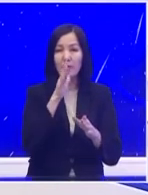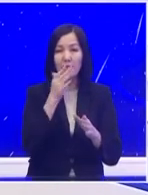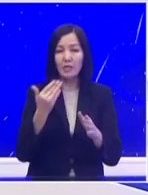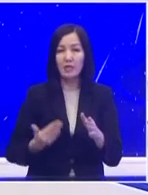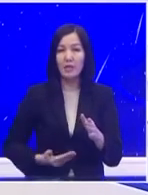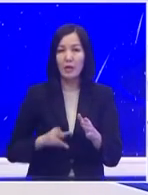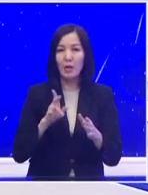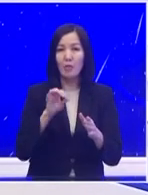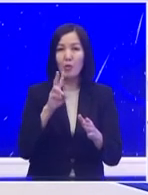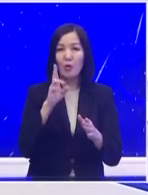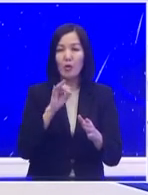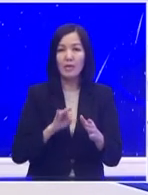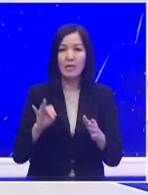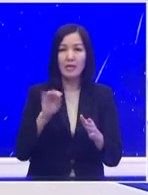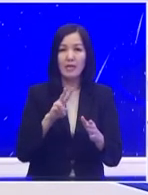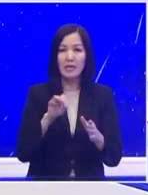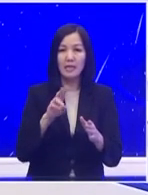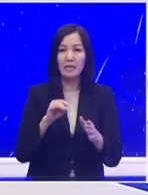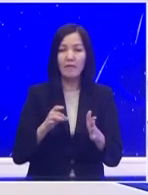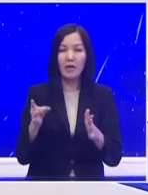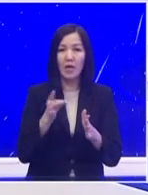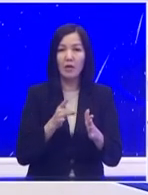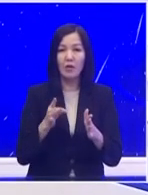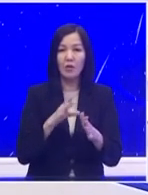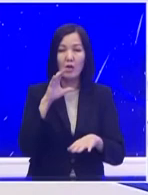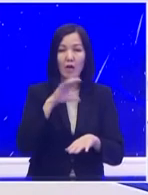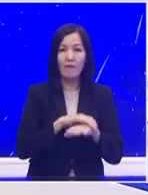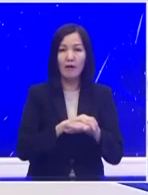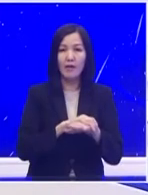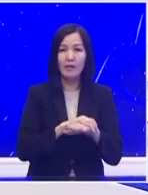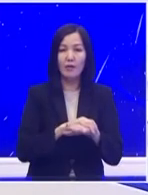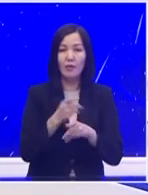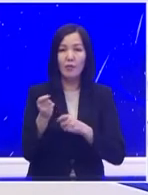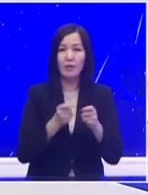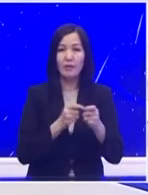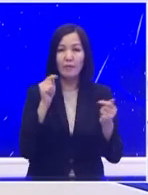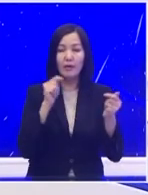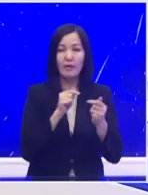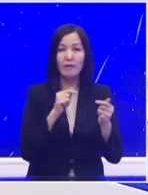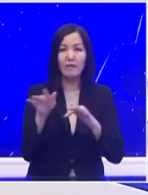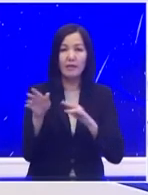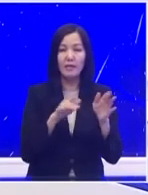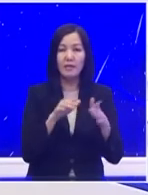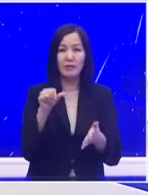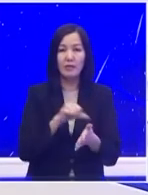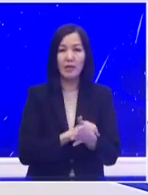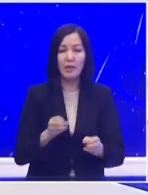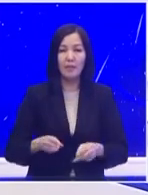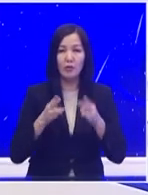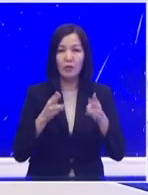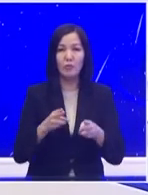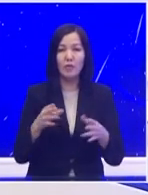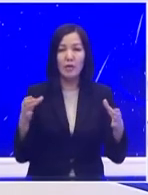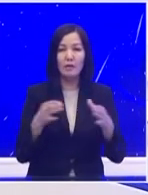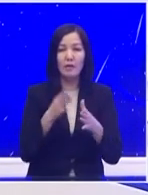села Буралдай Илийского района. Данный факт обнародован сотрудниками управления по противодействию наркопреступности Департамента